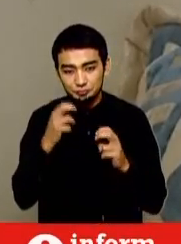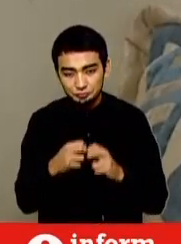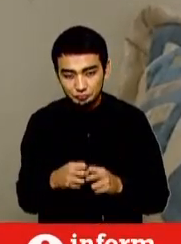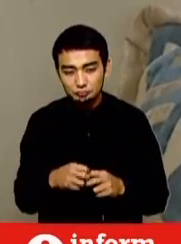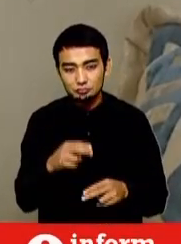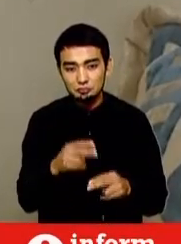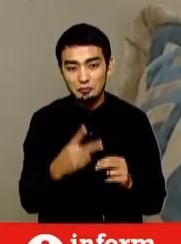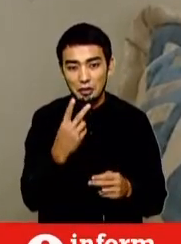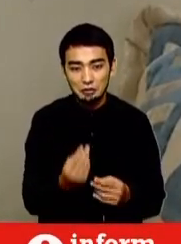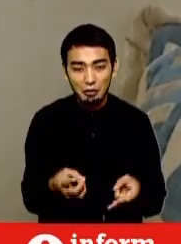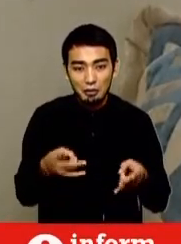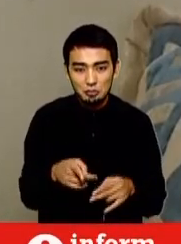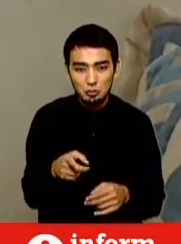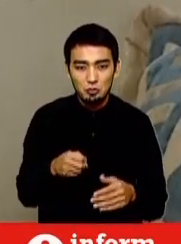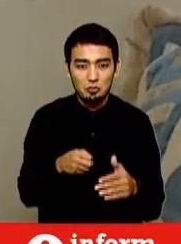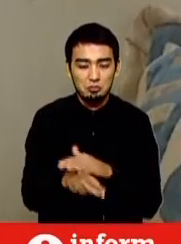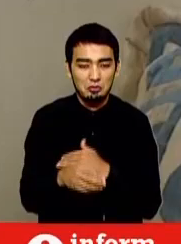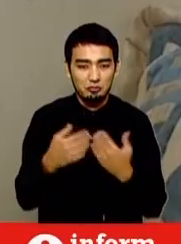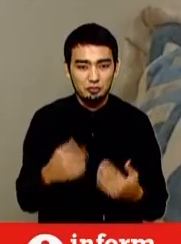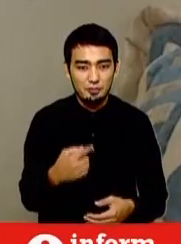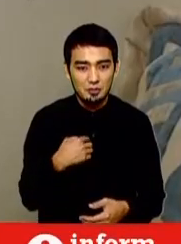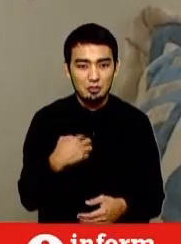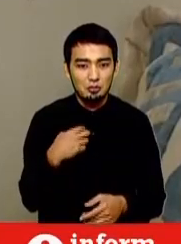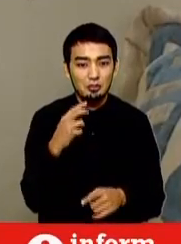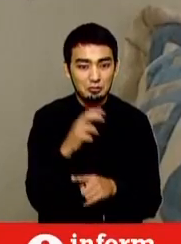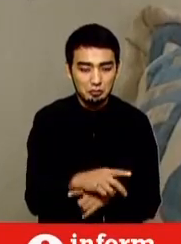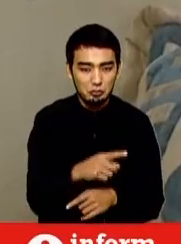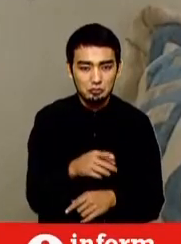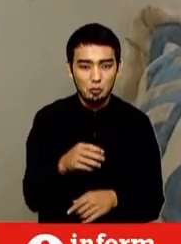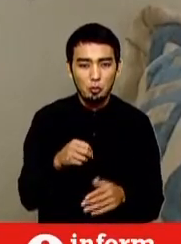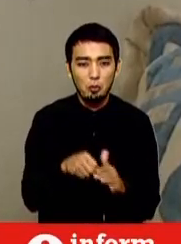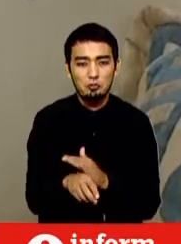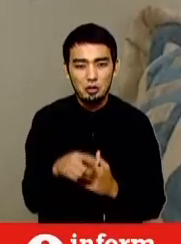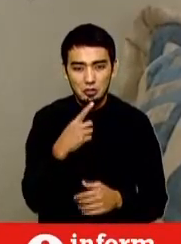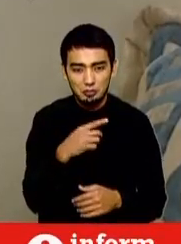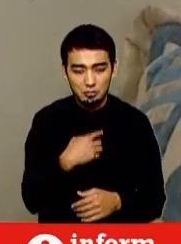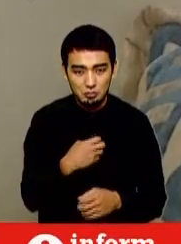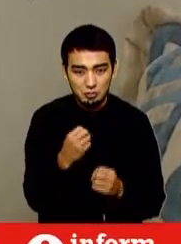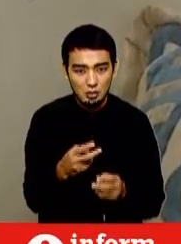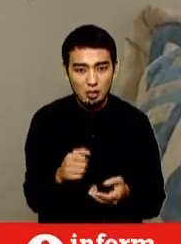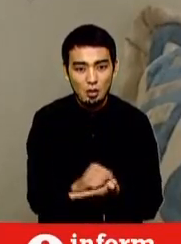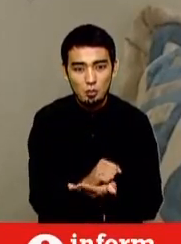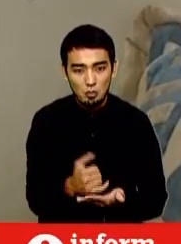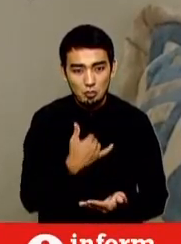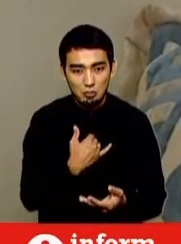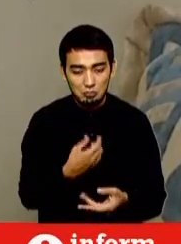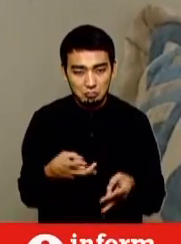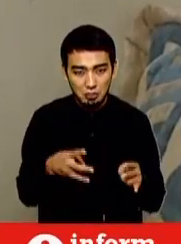шыққанға екі күн қалғанда кетіп қалып тұр ғой, мен барсам тәте қашып кетті дейді. Документтері бізде жатыр